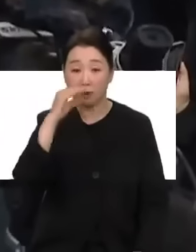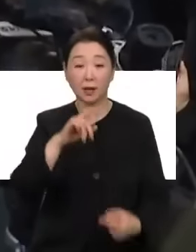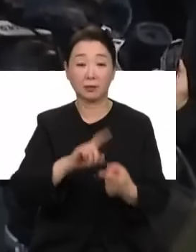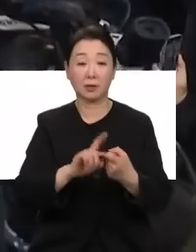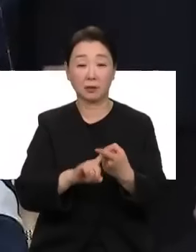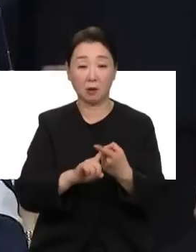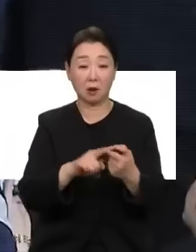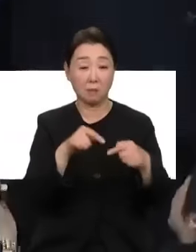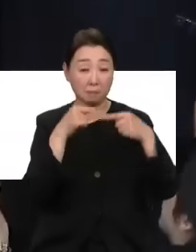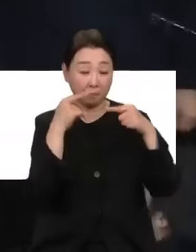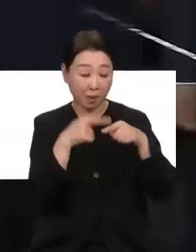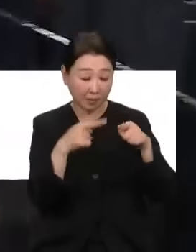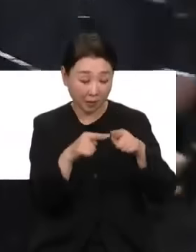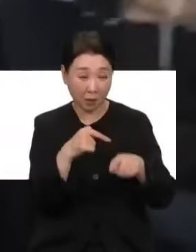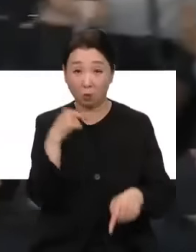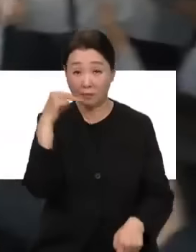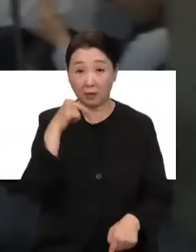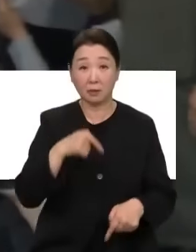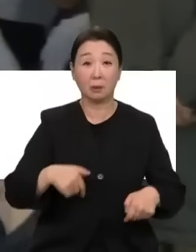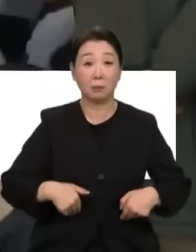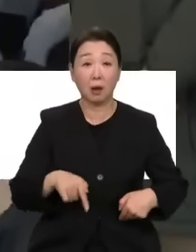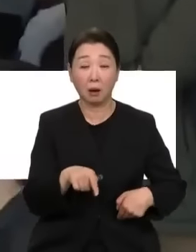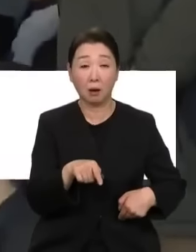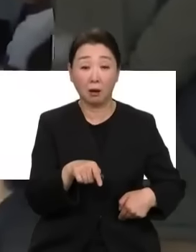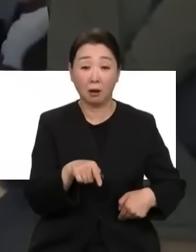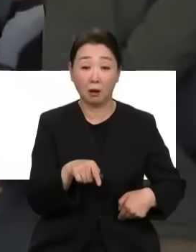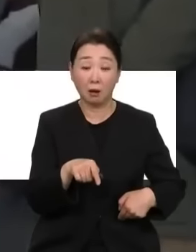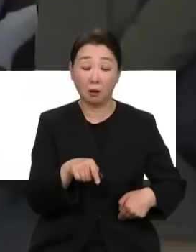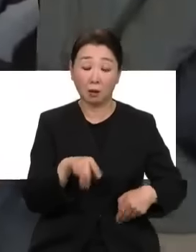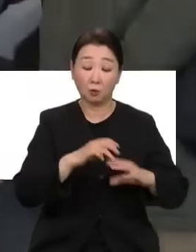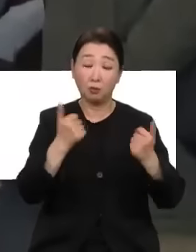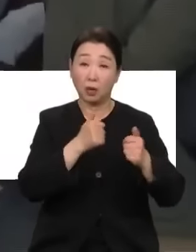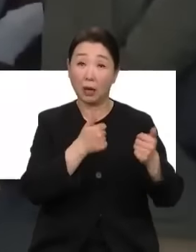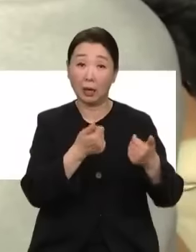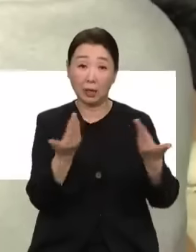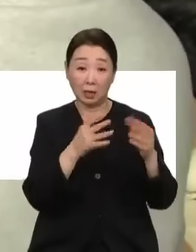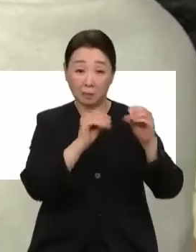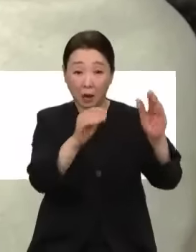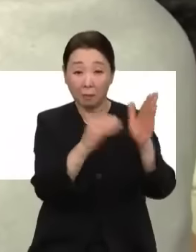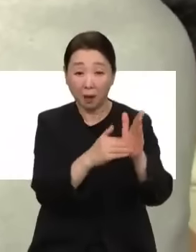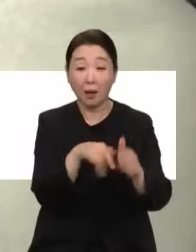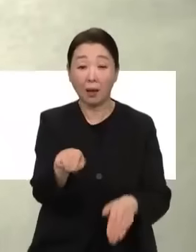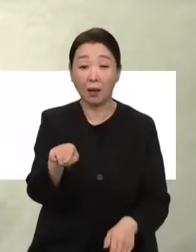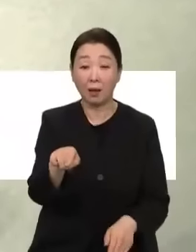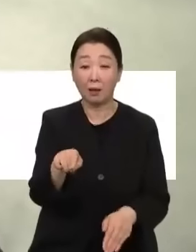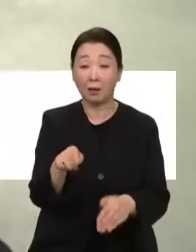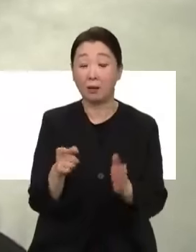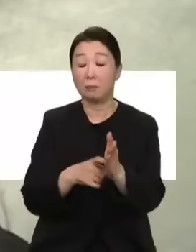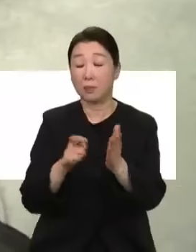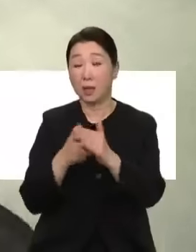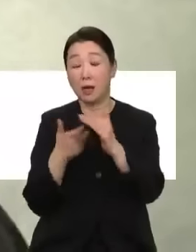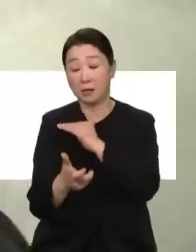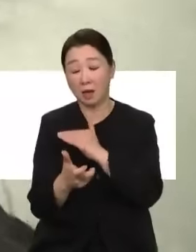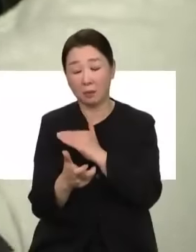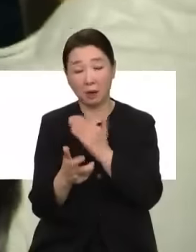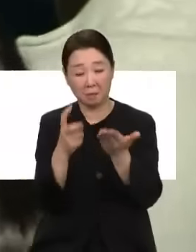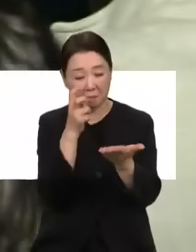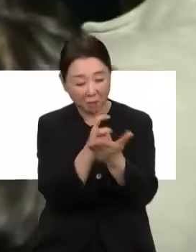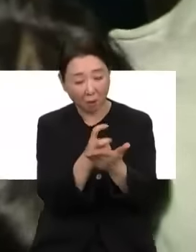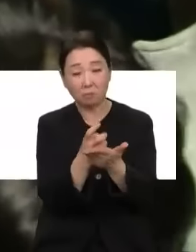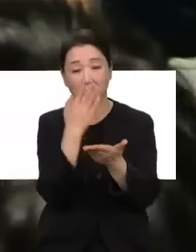판단하고 따져야 되는 기관인데 그 기관 네. 정지시키는 거는 스스로 그 비상계엄의 정당성을